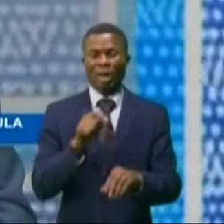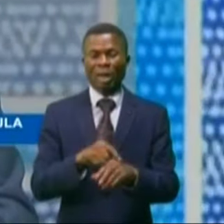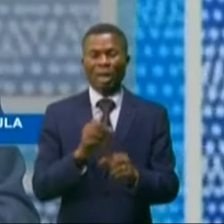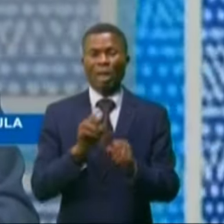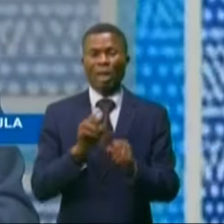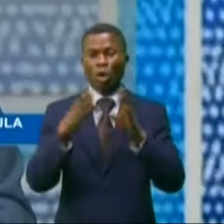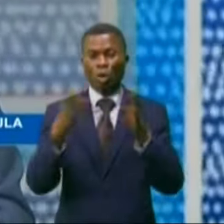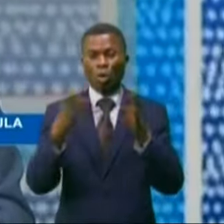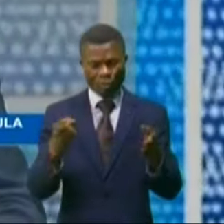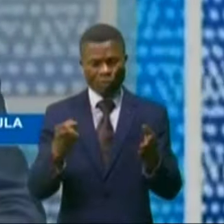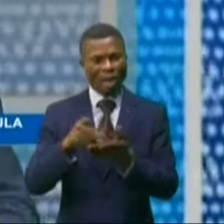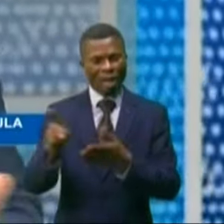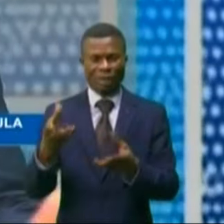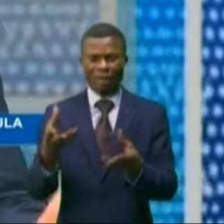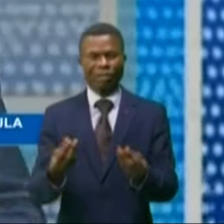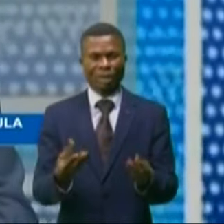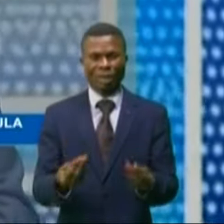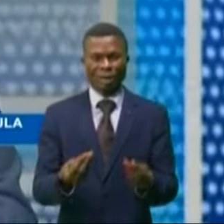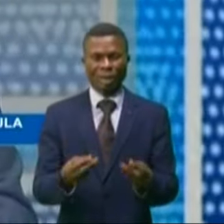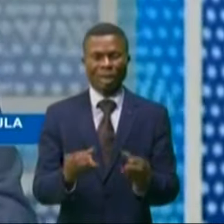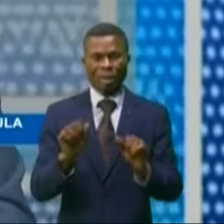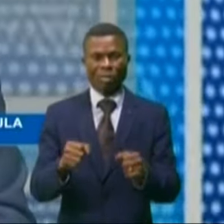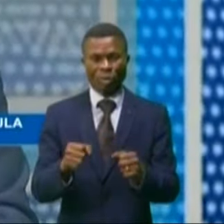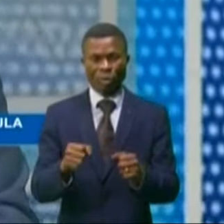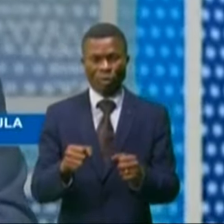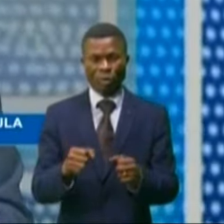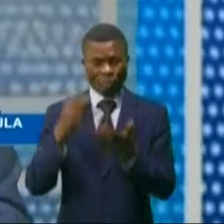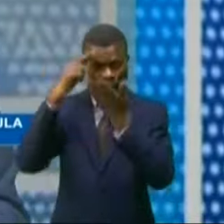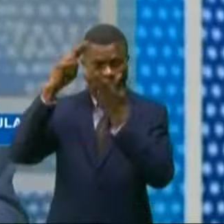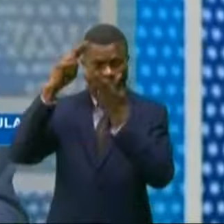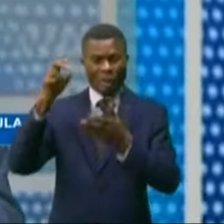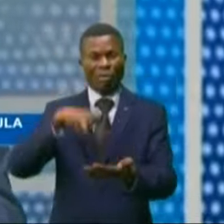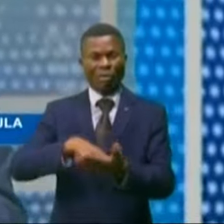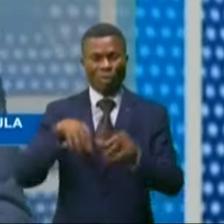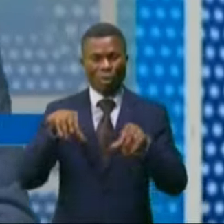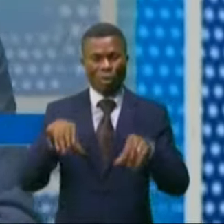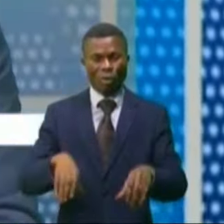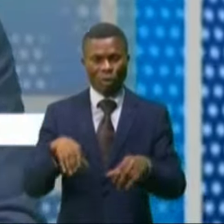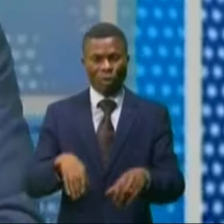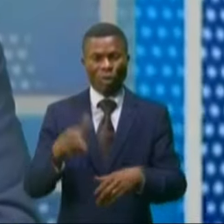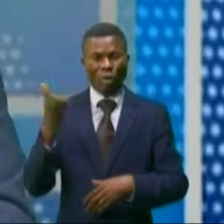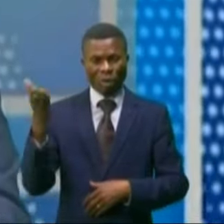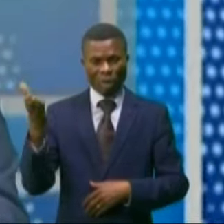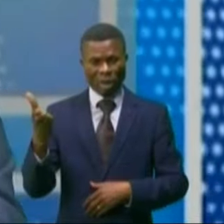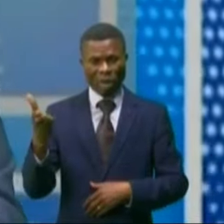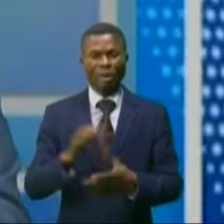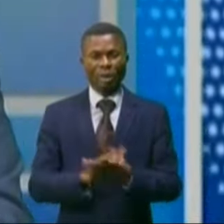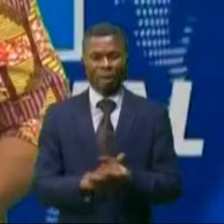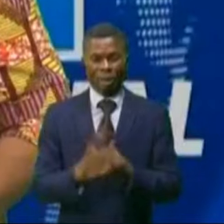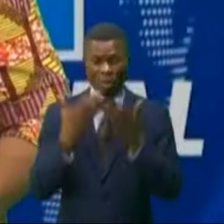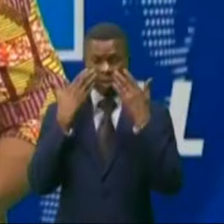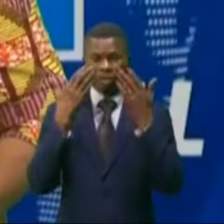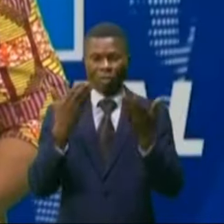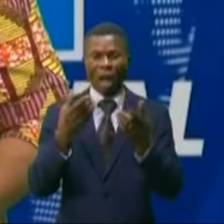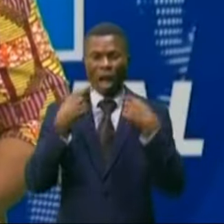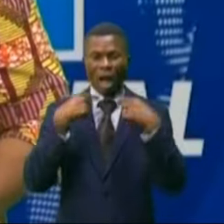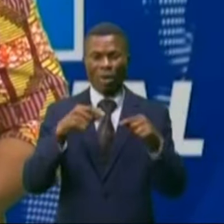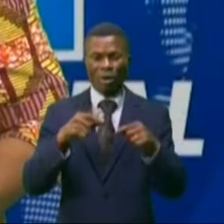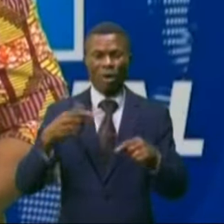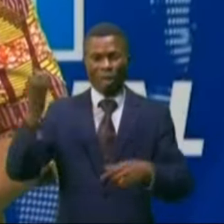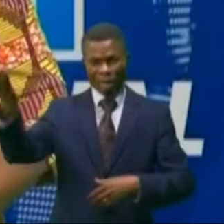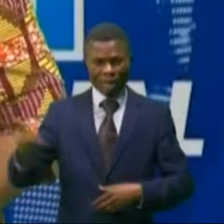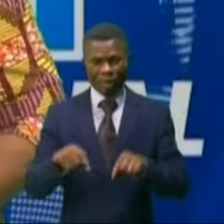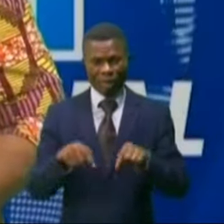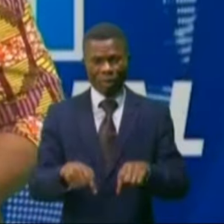sans problème. Ou sinon, on peut également passer à l'Université protestante au Congo ou à la HEC. Voilà, je rappelle que nous avons